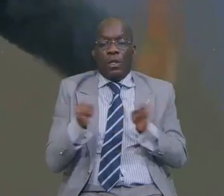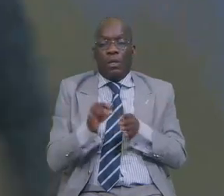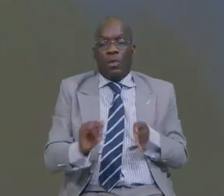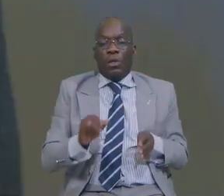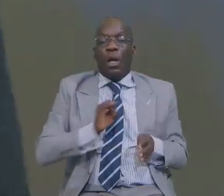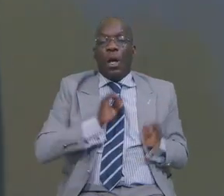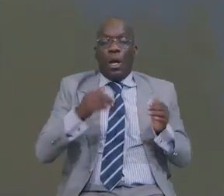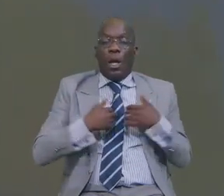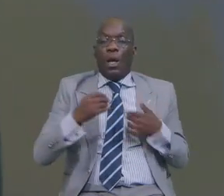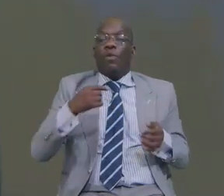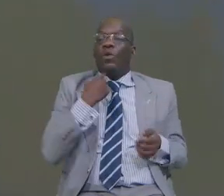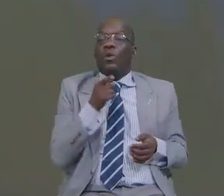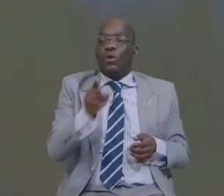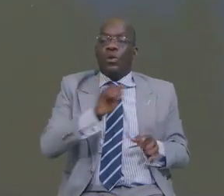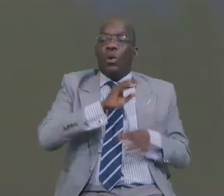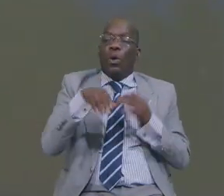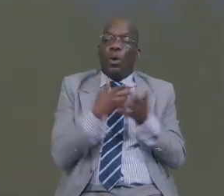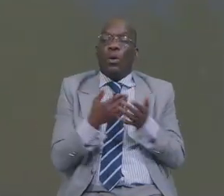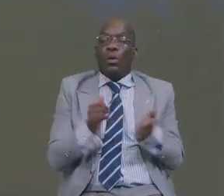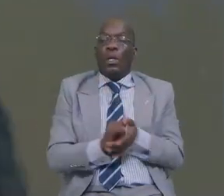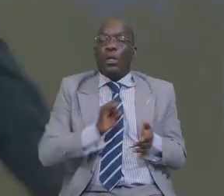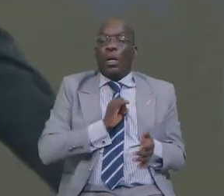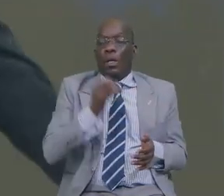Comme je t'ai déjà dit tout ce que je connais.